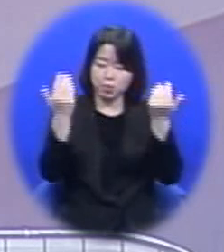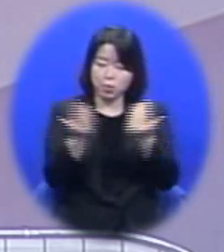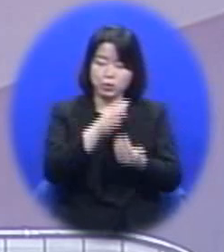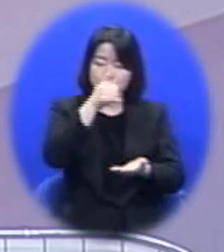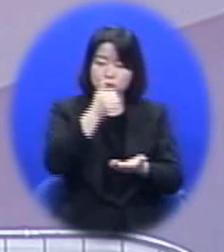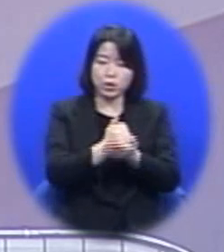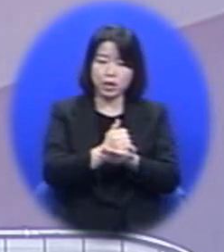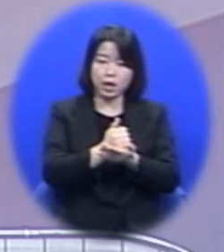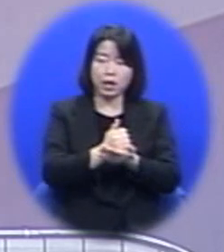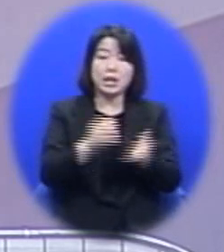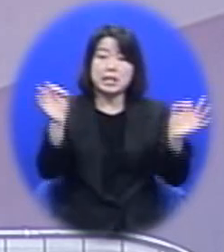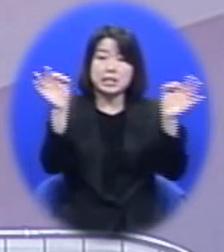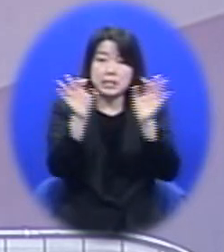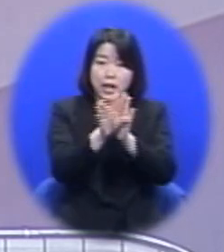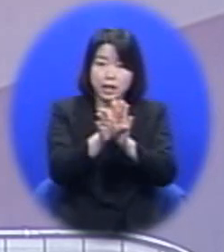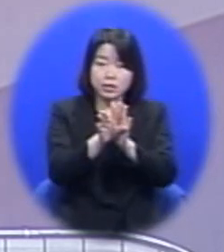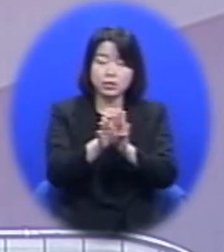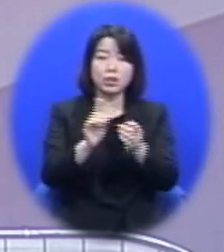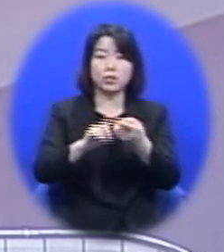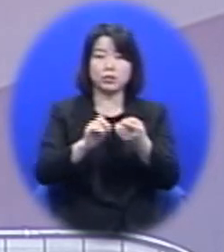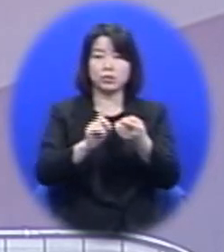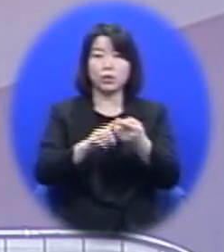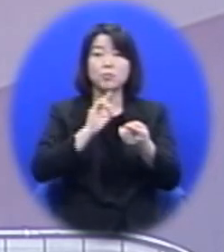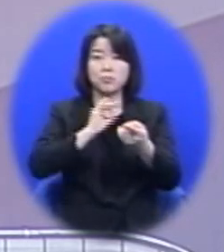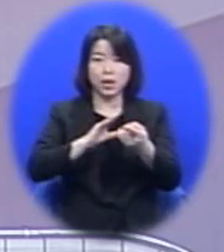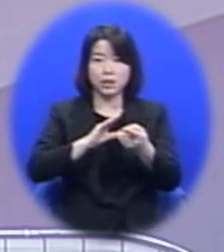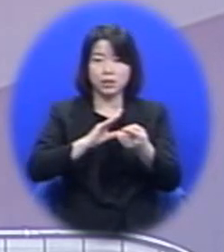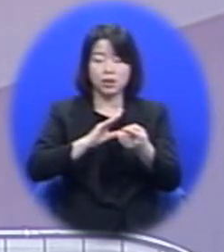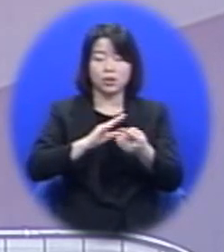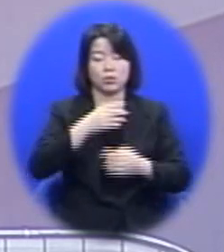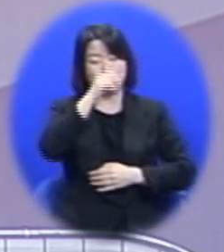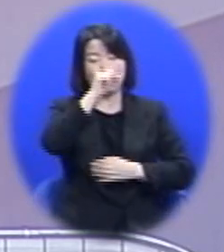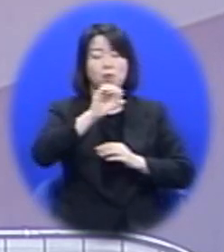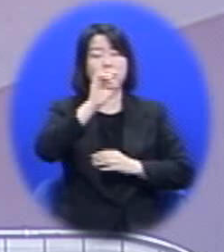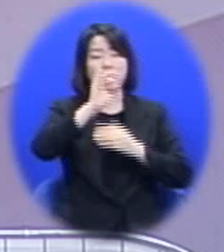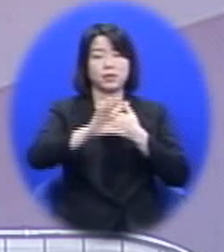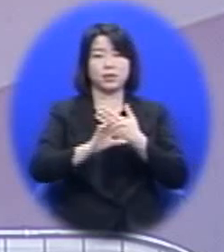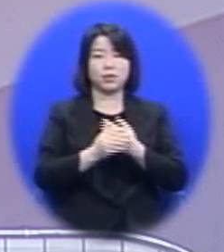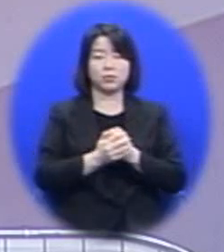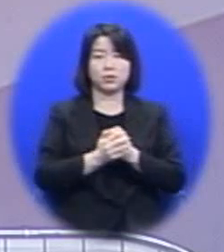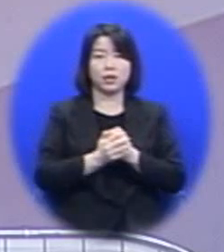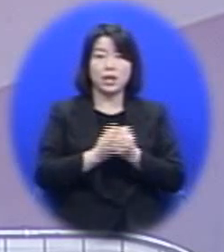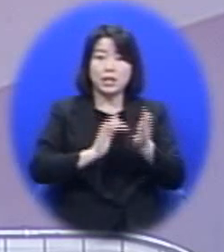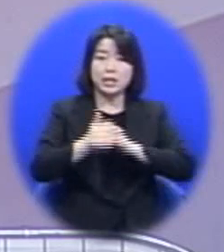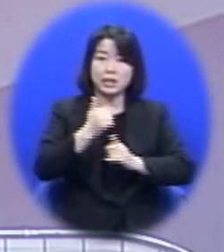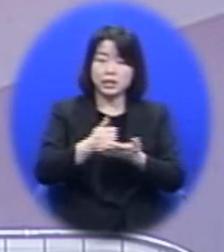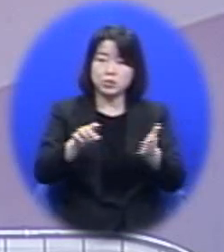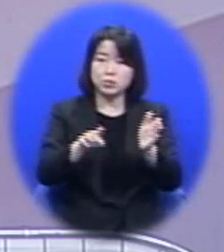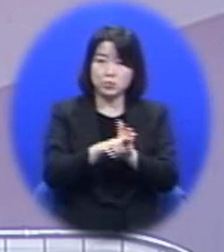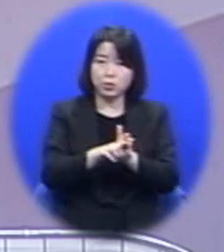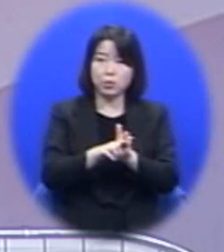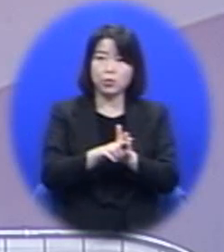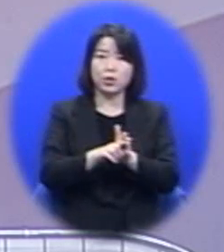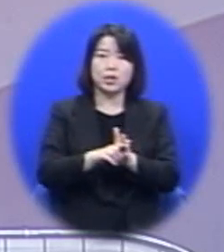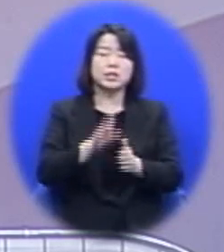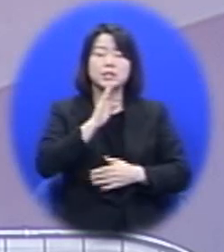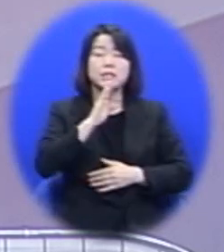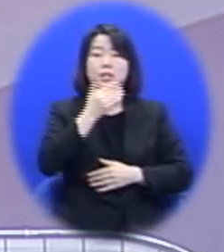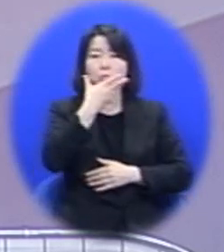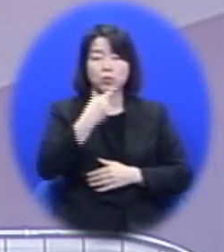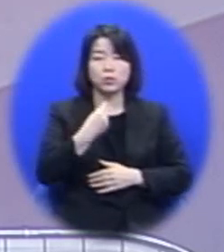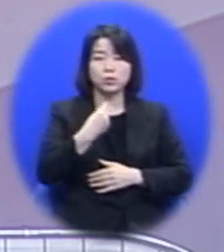만족하면 안 됩니다. 예수 믿은 진짜 복은 그저 용서받은 데 끝나는 게